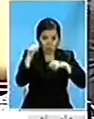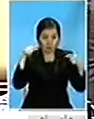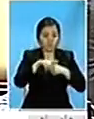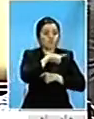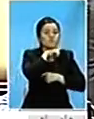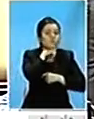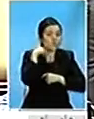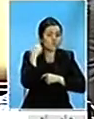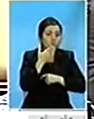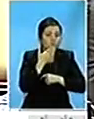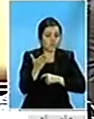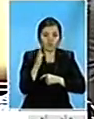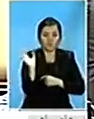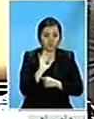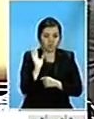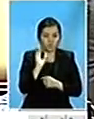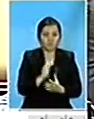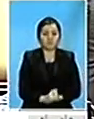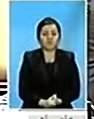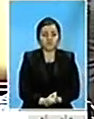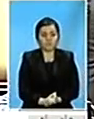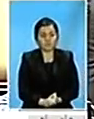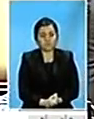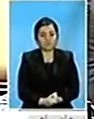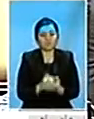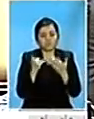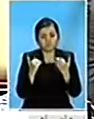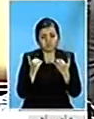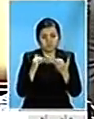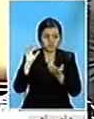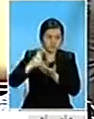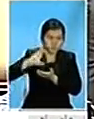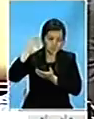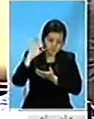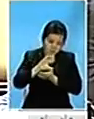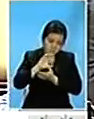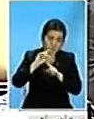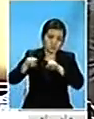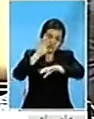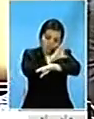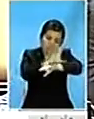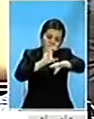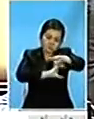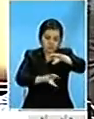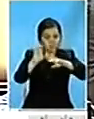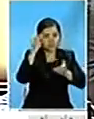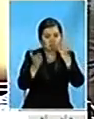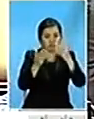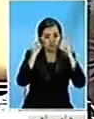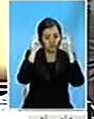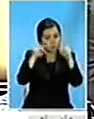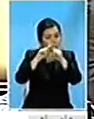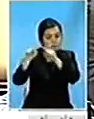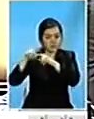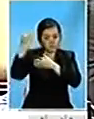ดดุลงบประมาณเรื้อรังการที่จะมีการลงทุนในโครงสร้างพื้นฐานต่างๆผมก็เพียงแต่ขออนุญาตกรา